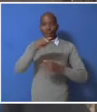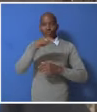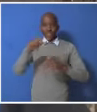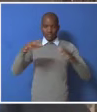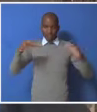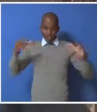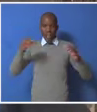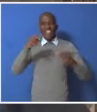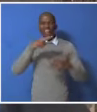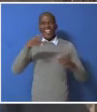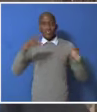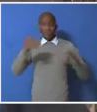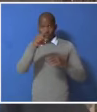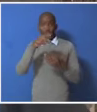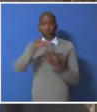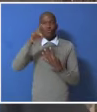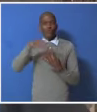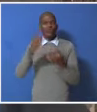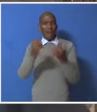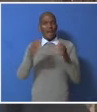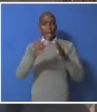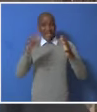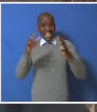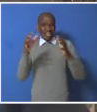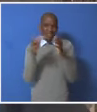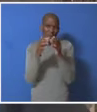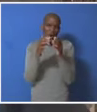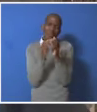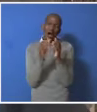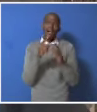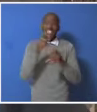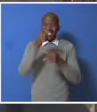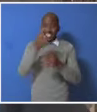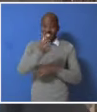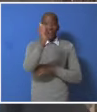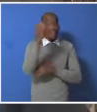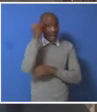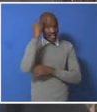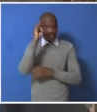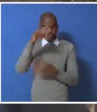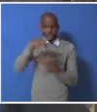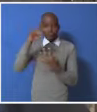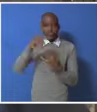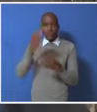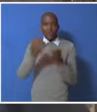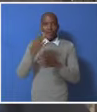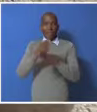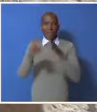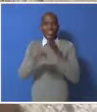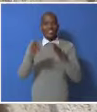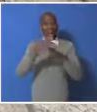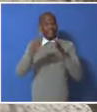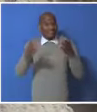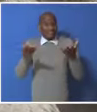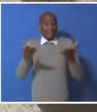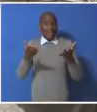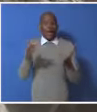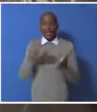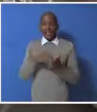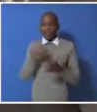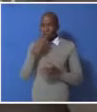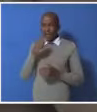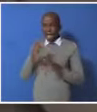ne o itlhophela ke tsaya gore go tswagela gore Motswana o ne a bona gore o ka kgonang mme tota ga re lebeletse tiriso ya